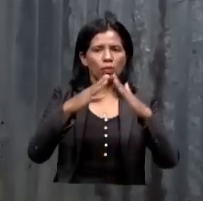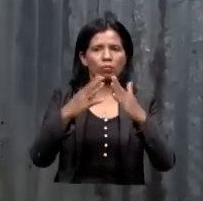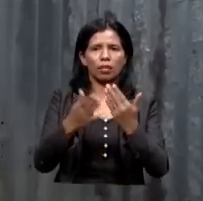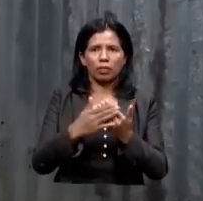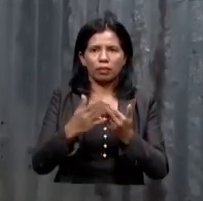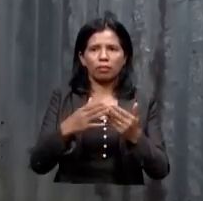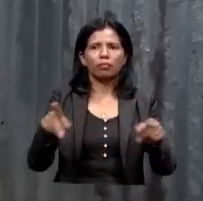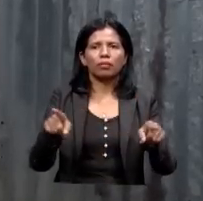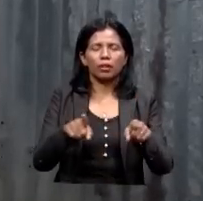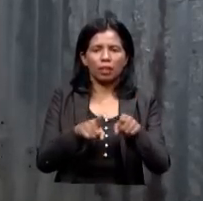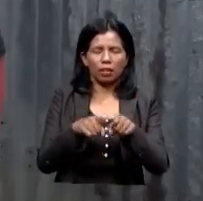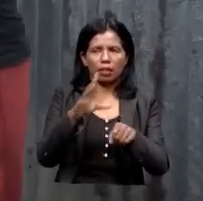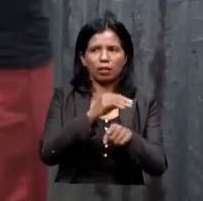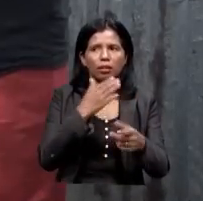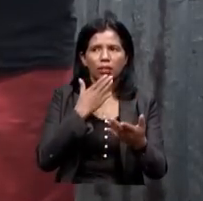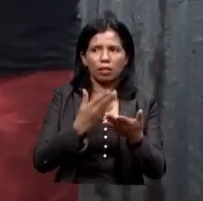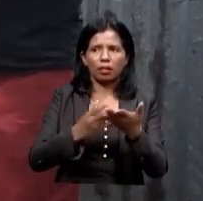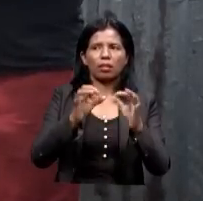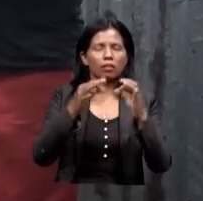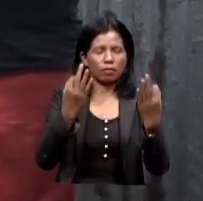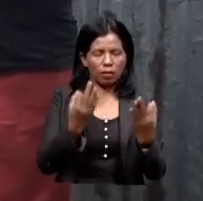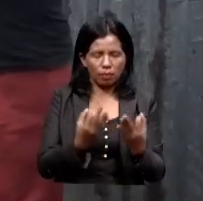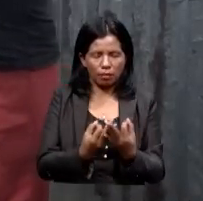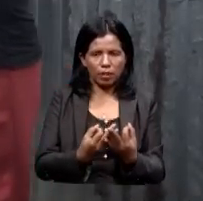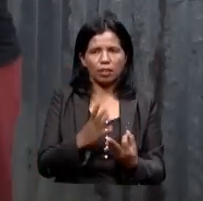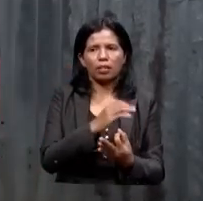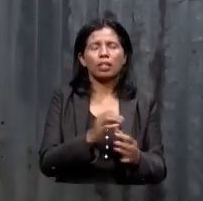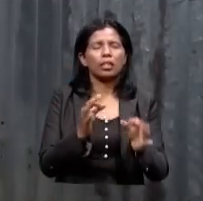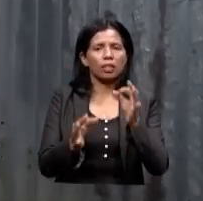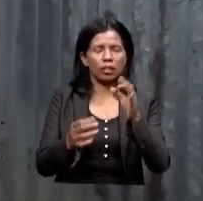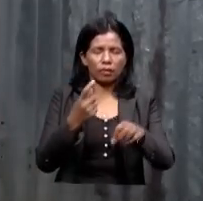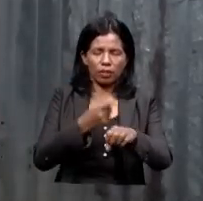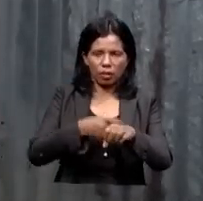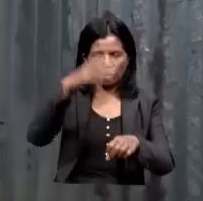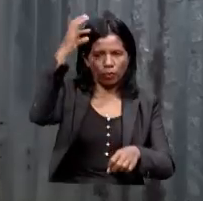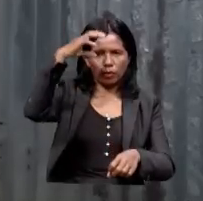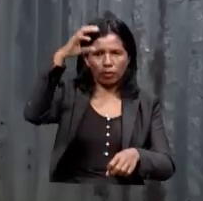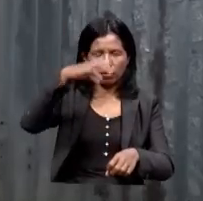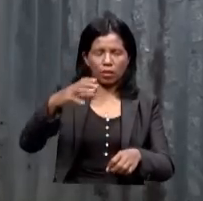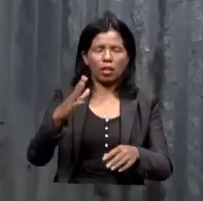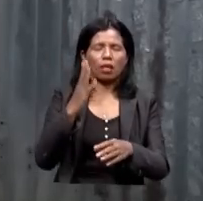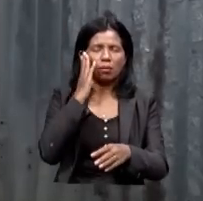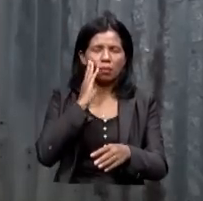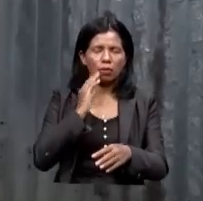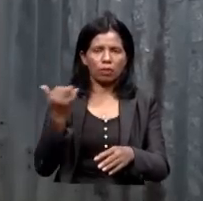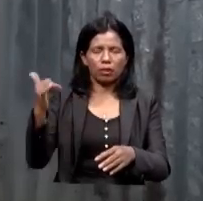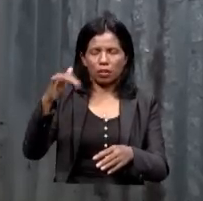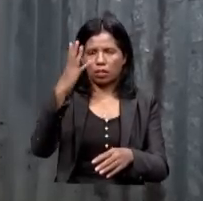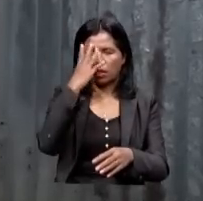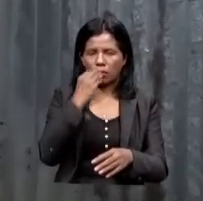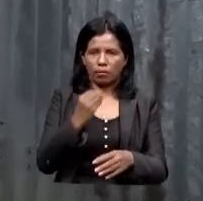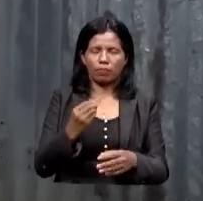saya hanesan mahong ida ba familia Santos. Mas ke ia tempo udang habu konseran to ba fating. May